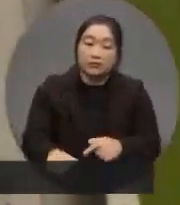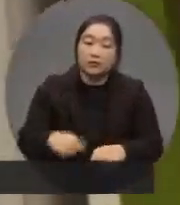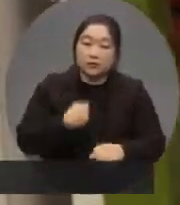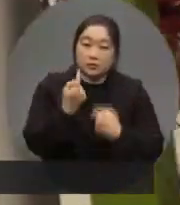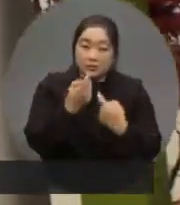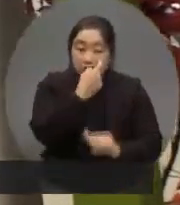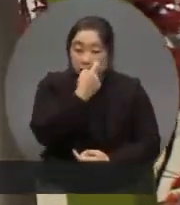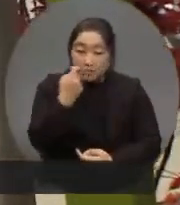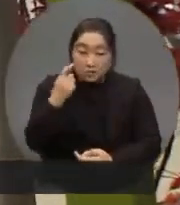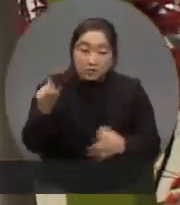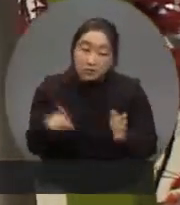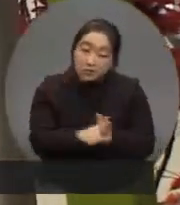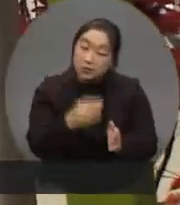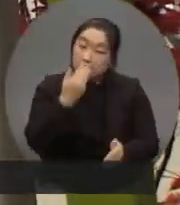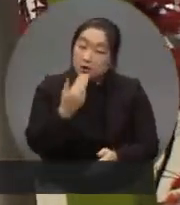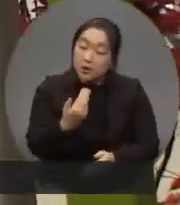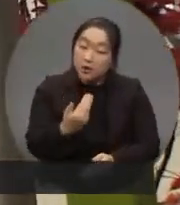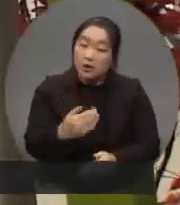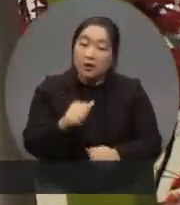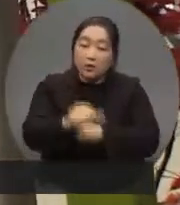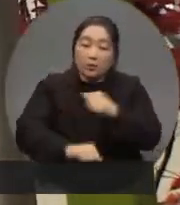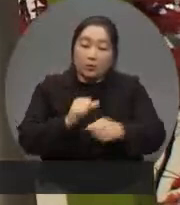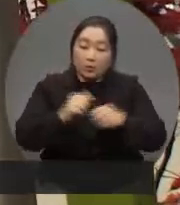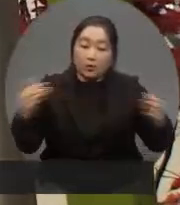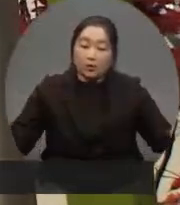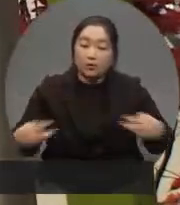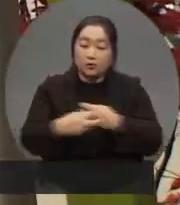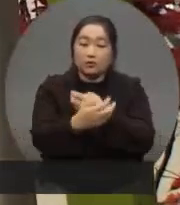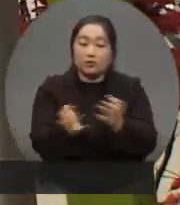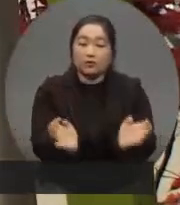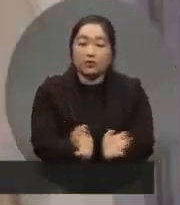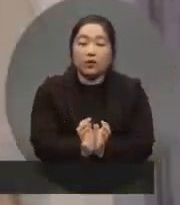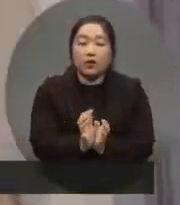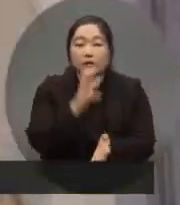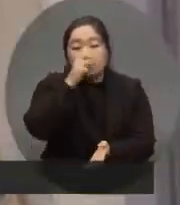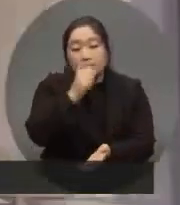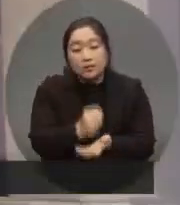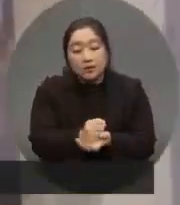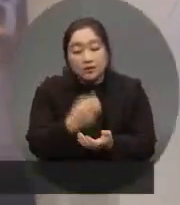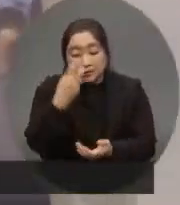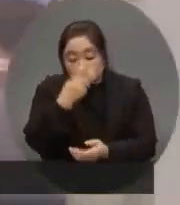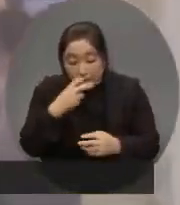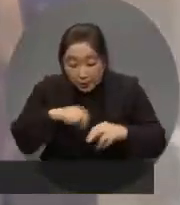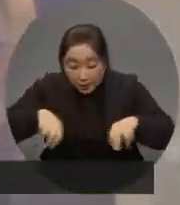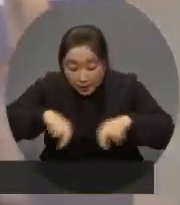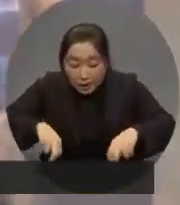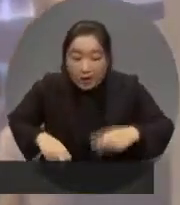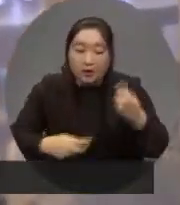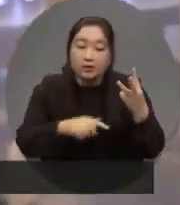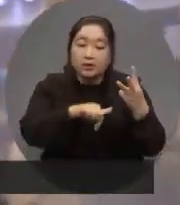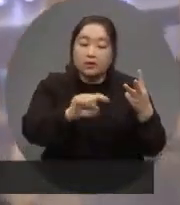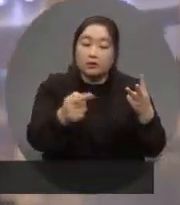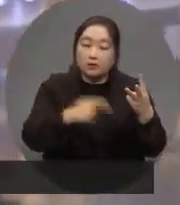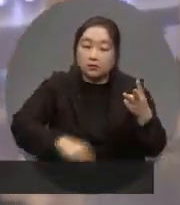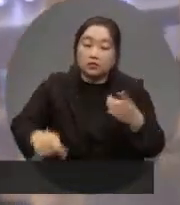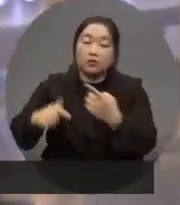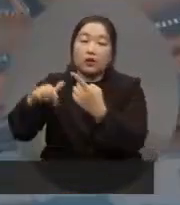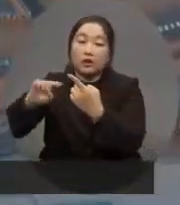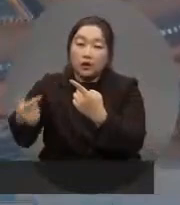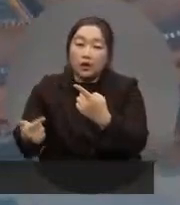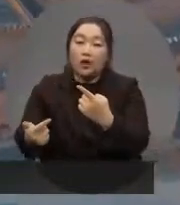믿을만한 건지 지난 5년간 국토교통부가 자기 인증 적합 조사를 해봤더니 세 건 중 한 건은 부적합